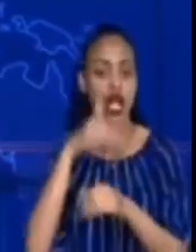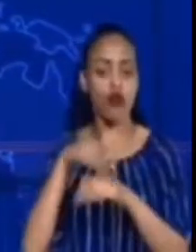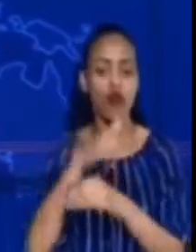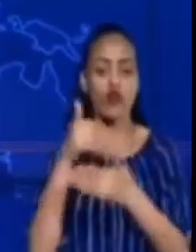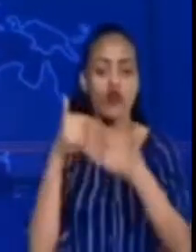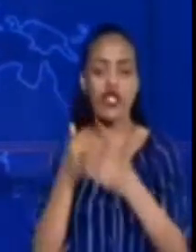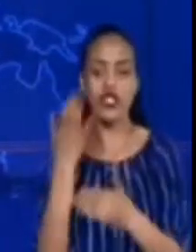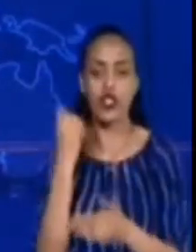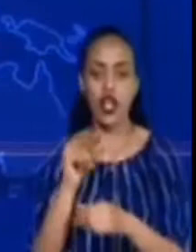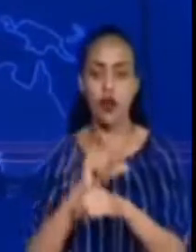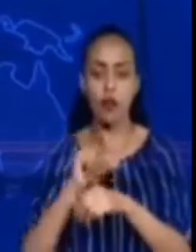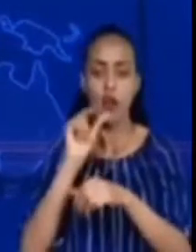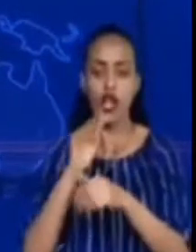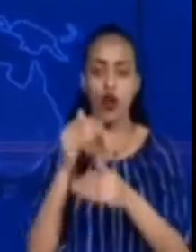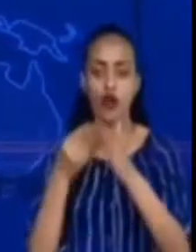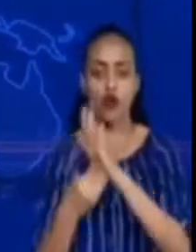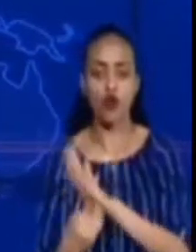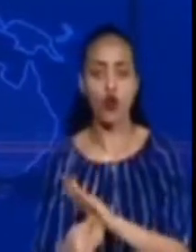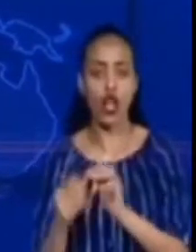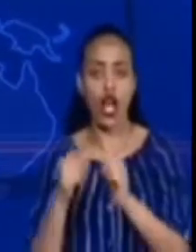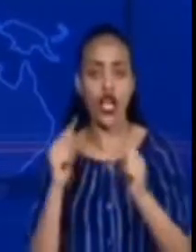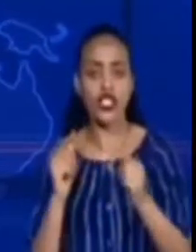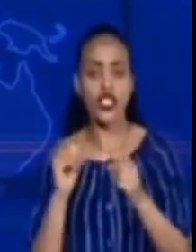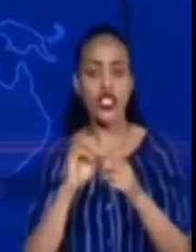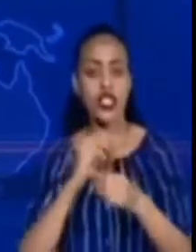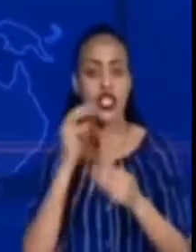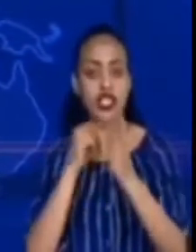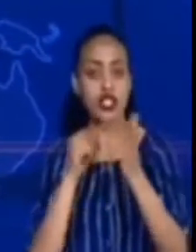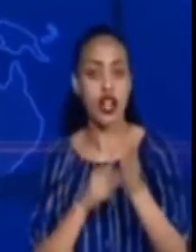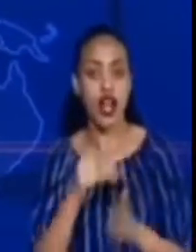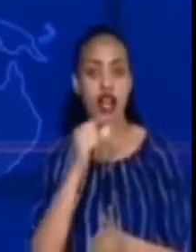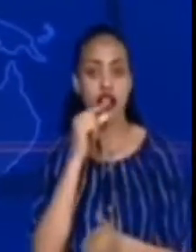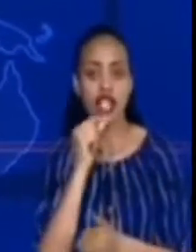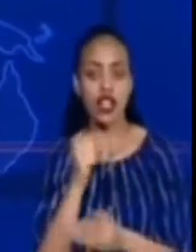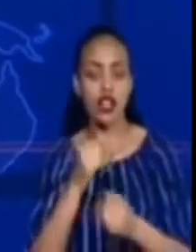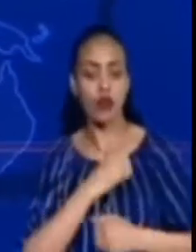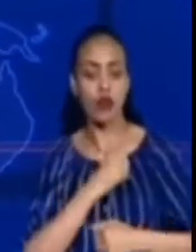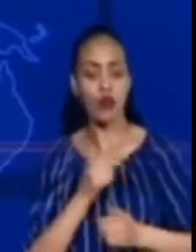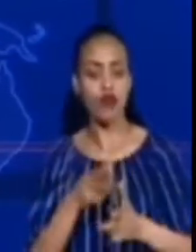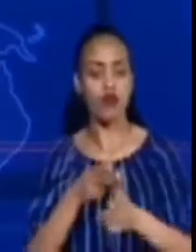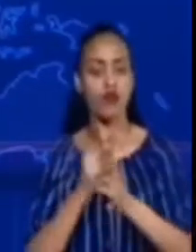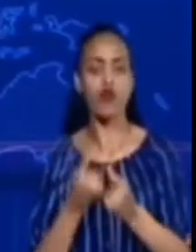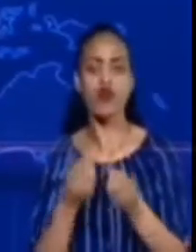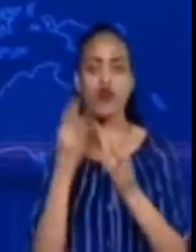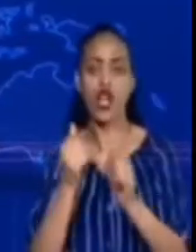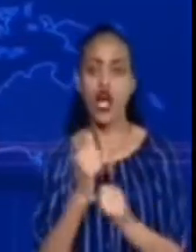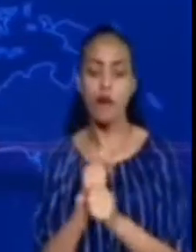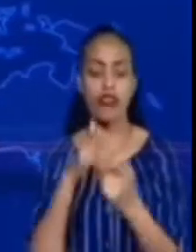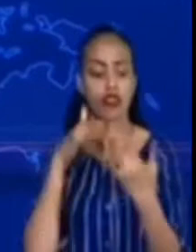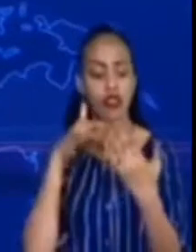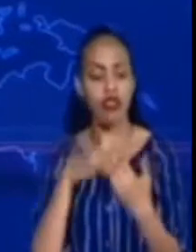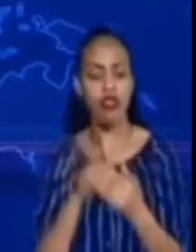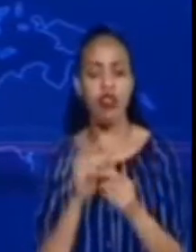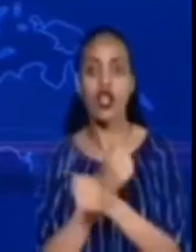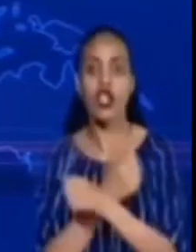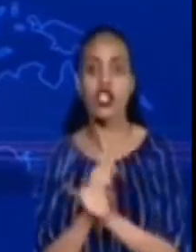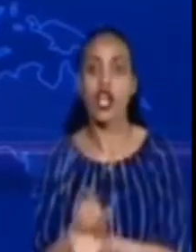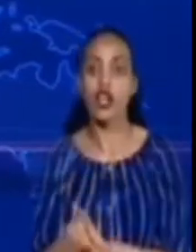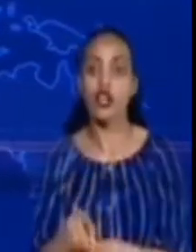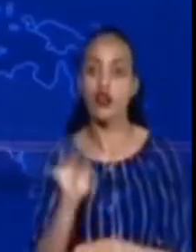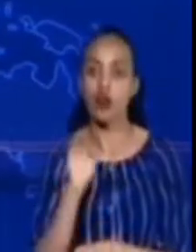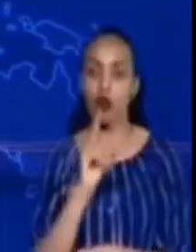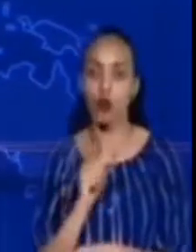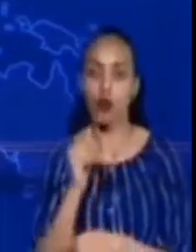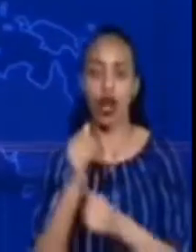ነው ፈላስፋ ይሁን የውሸት ሰው ይሁን የብዕር ስሙ ይሁን እኛ አናውቀውም ጳውሎስ ማን እንደሆነ